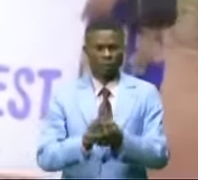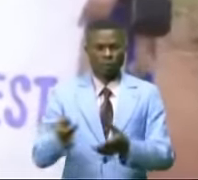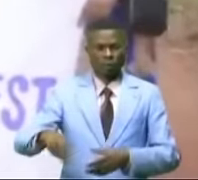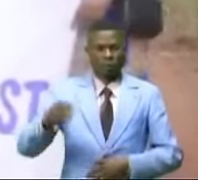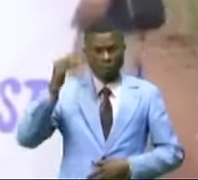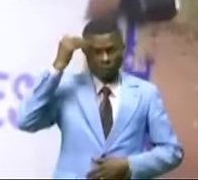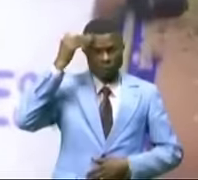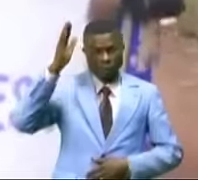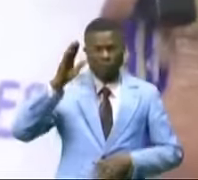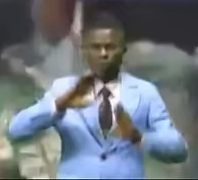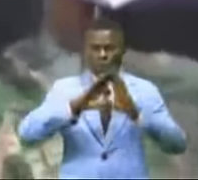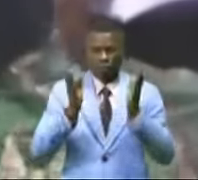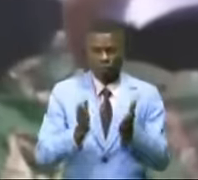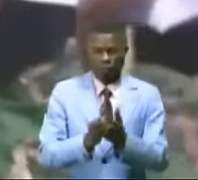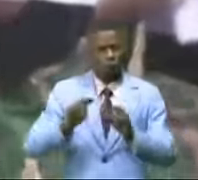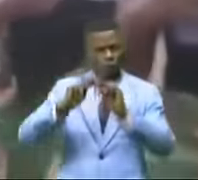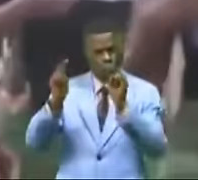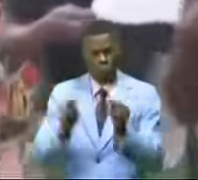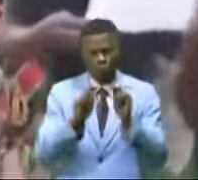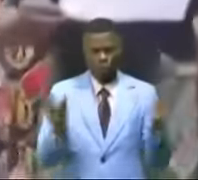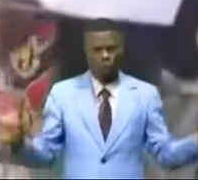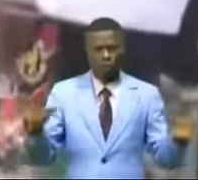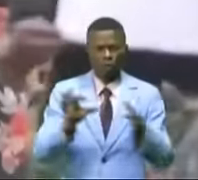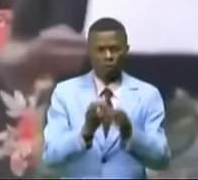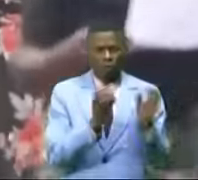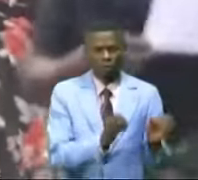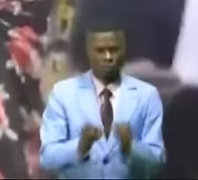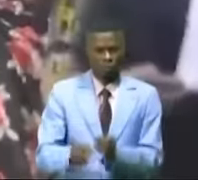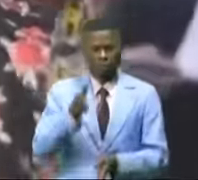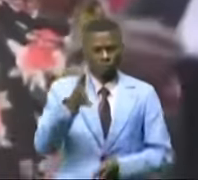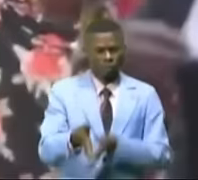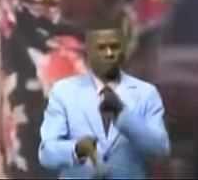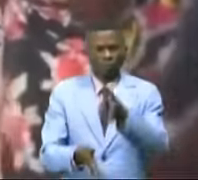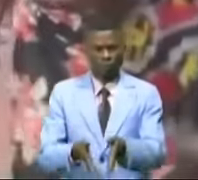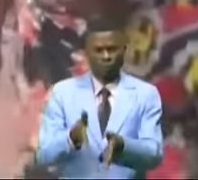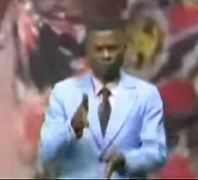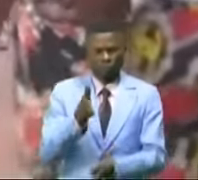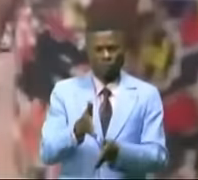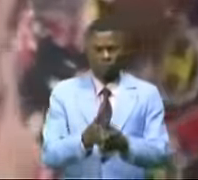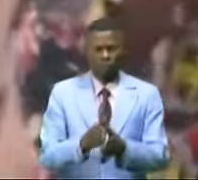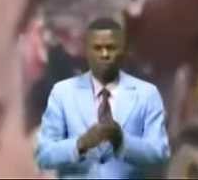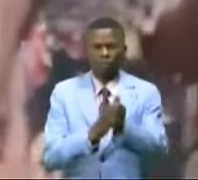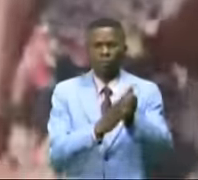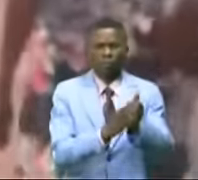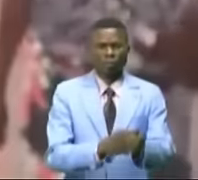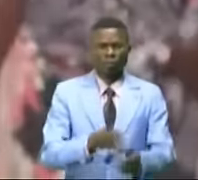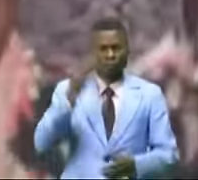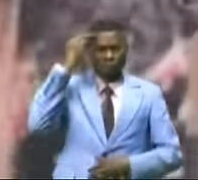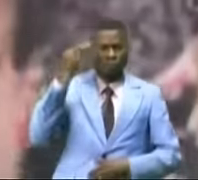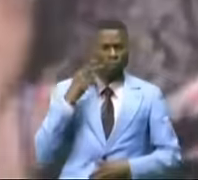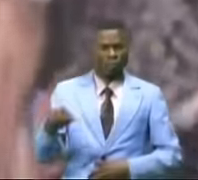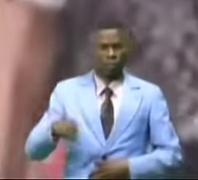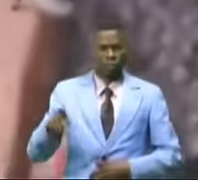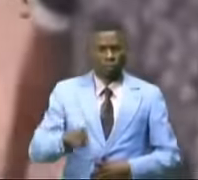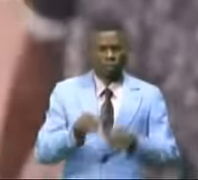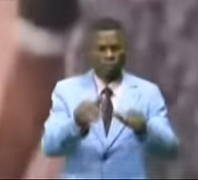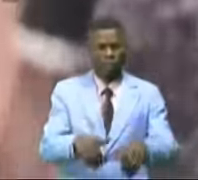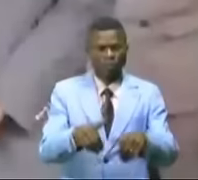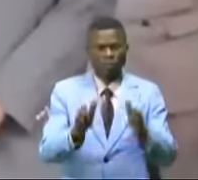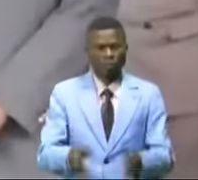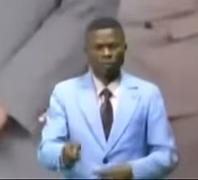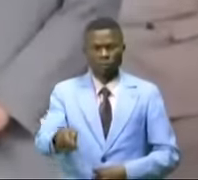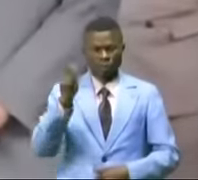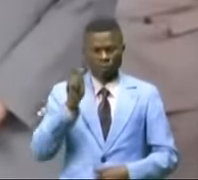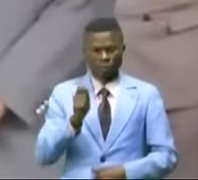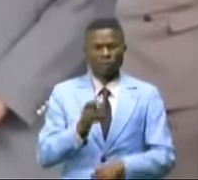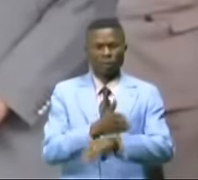l'Équateur, toutes tendances confondues, ont organisé une marche sous le leadership du ministre provincial de l'Agriculture, Pêche